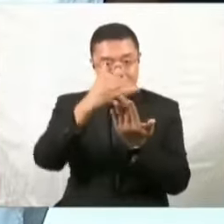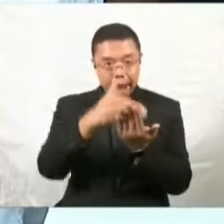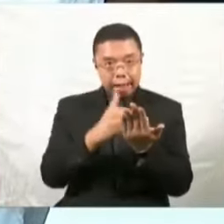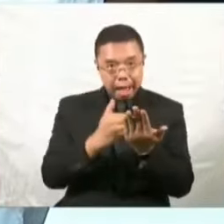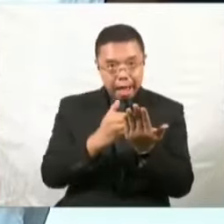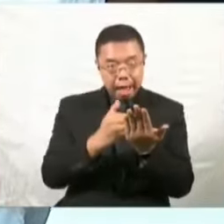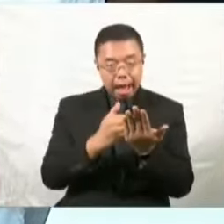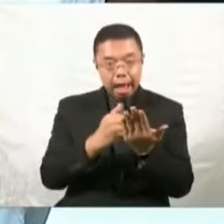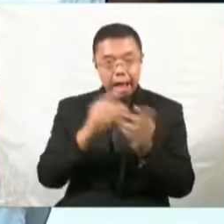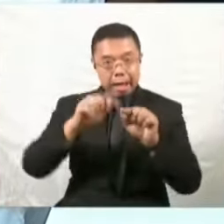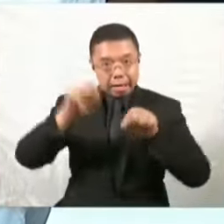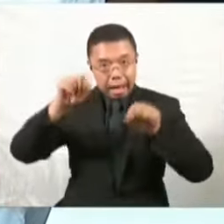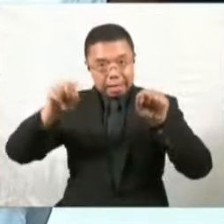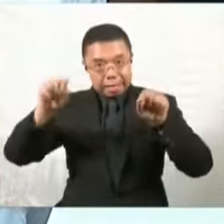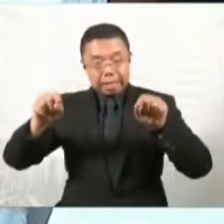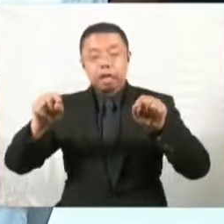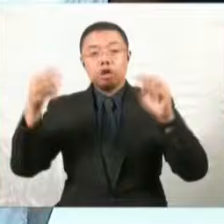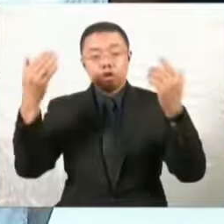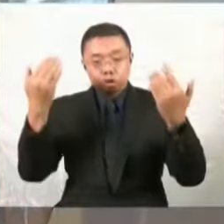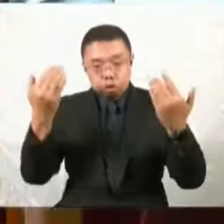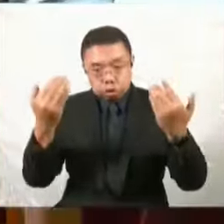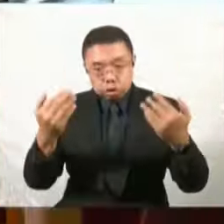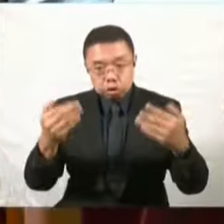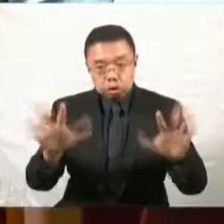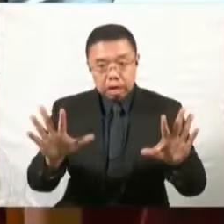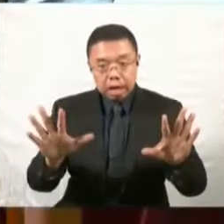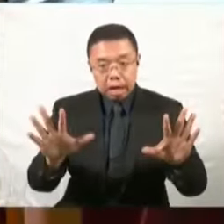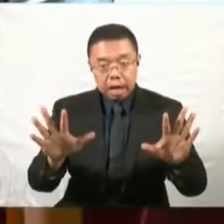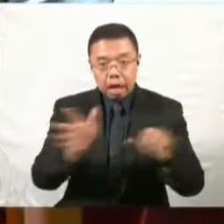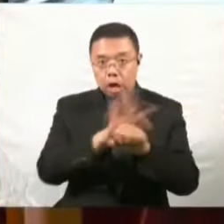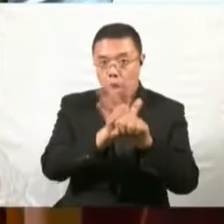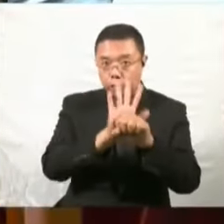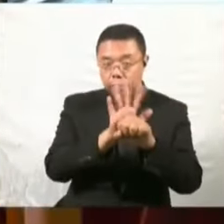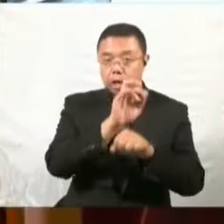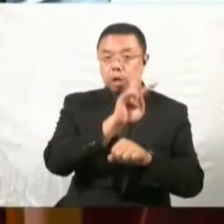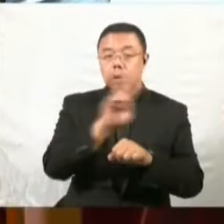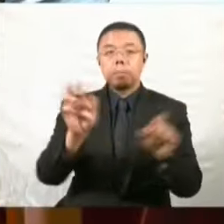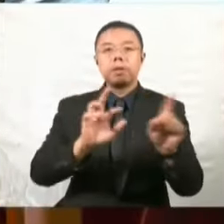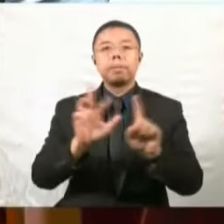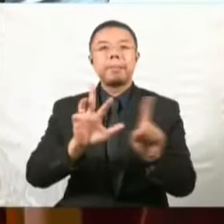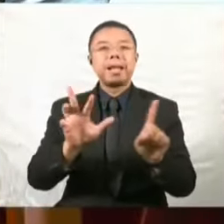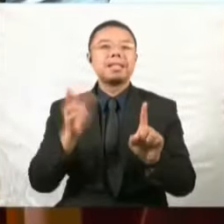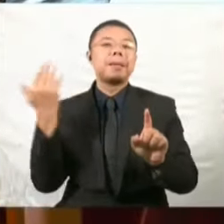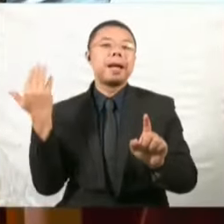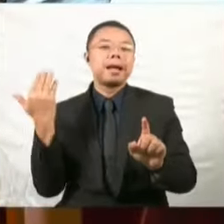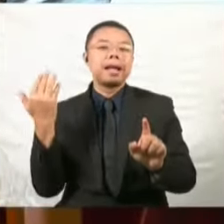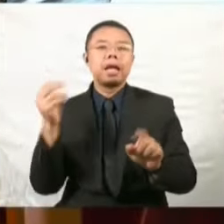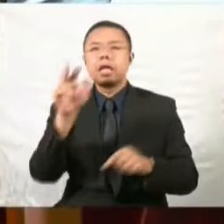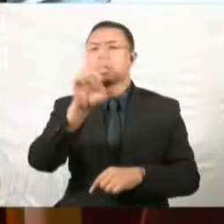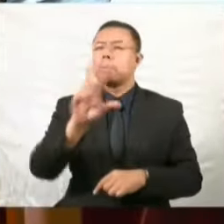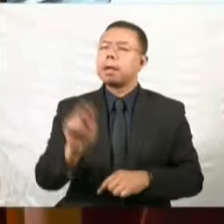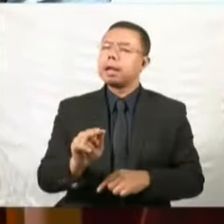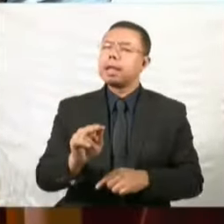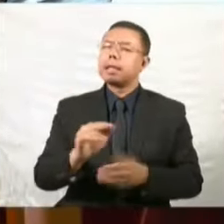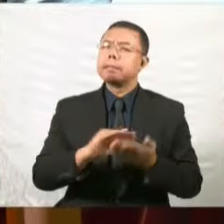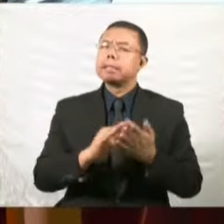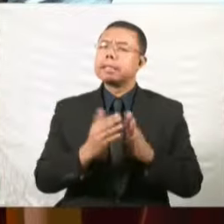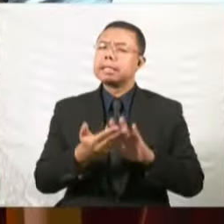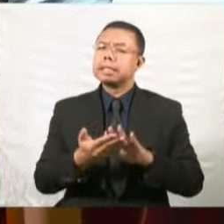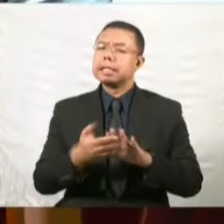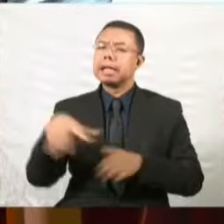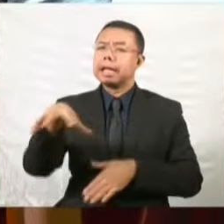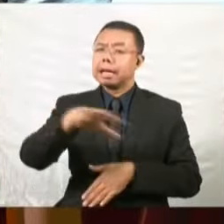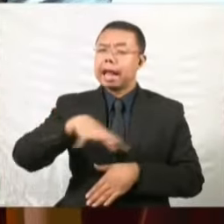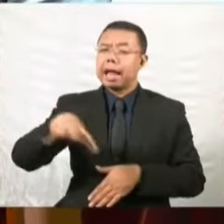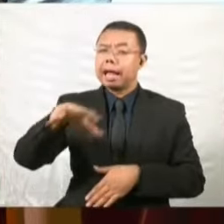menjadi eh setelah pandemi covid-19 Jawa Barat menjadi